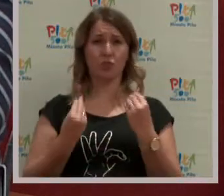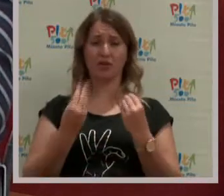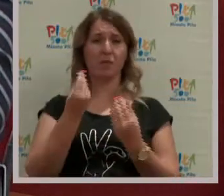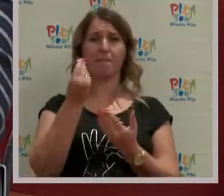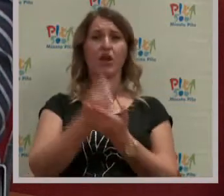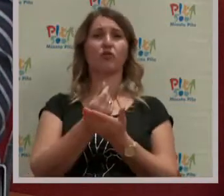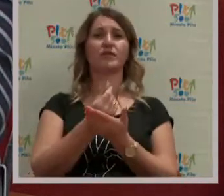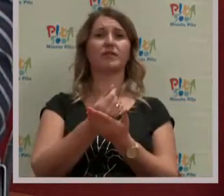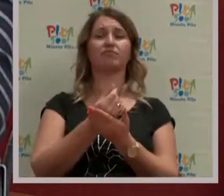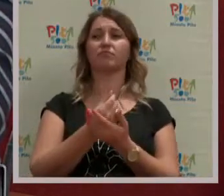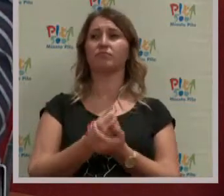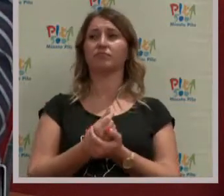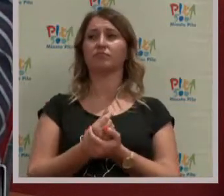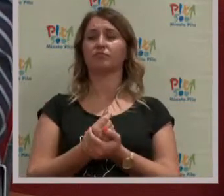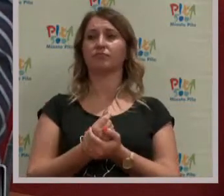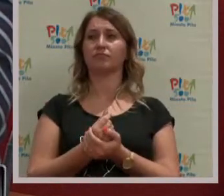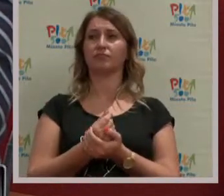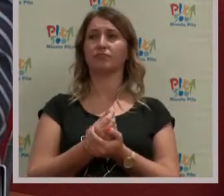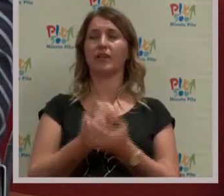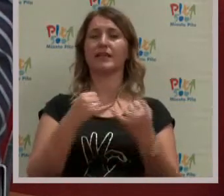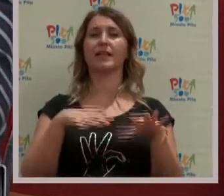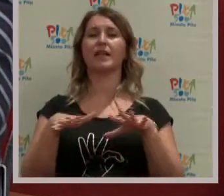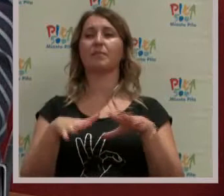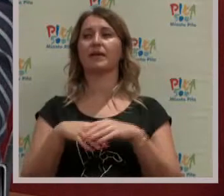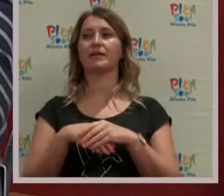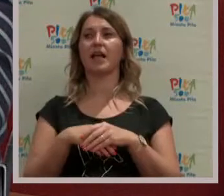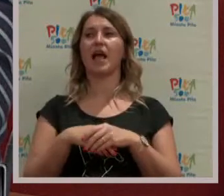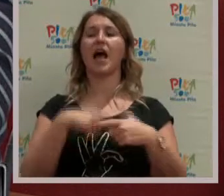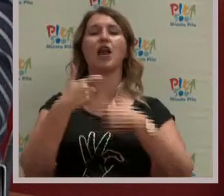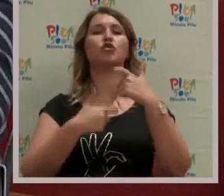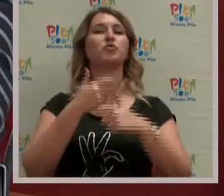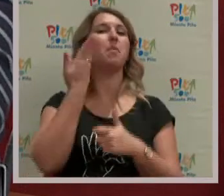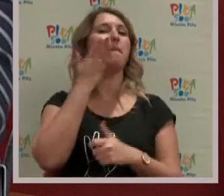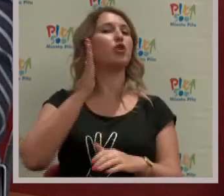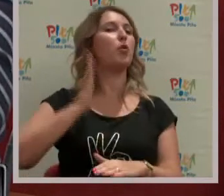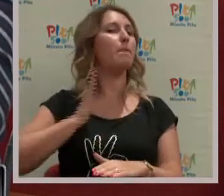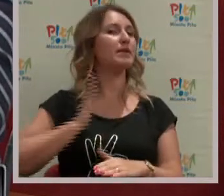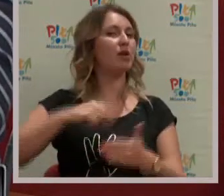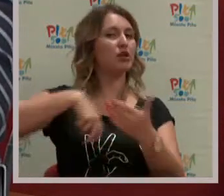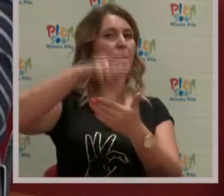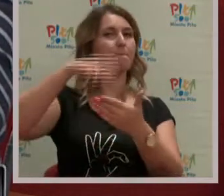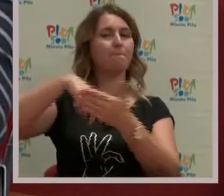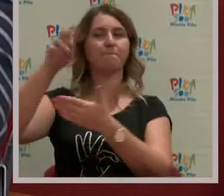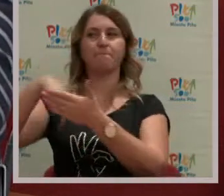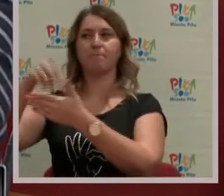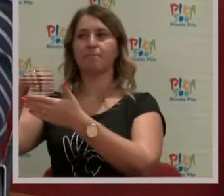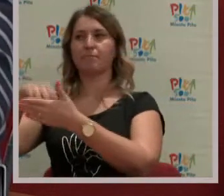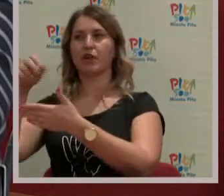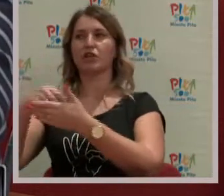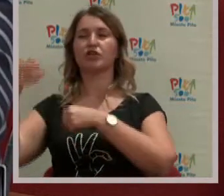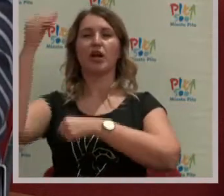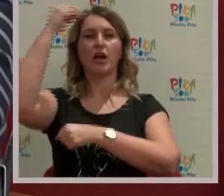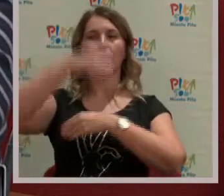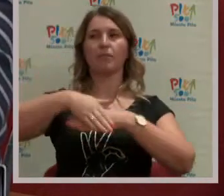etapu gdzie zaproponowaliśmy bardzo bezpieczne przejścia sygnalizacją dla przyszkole